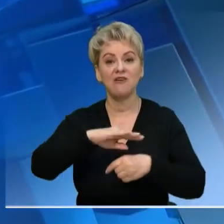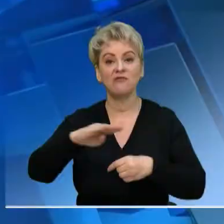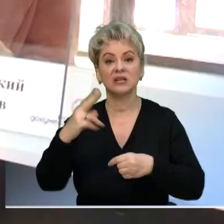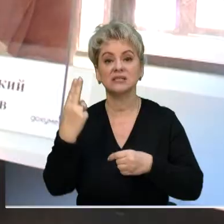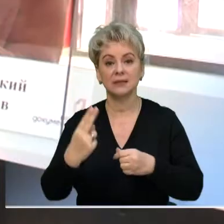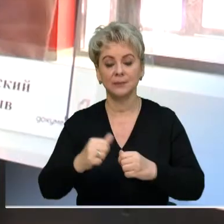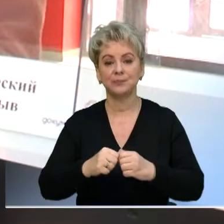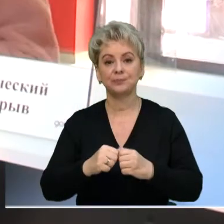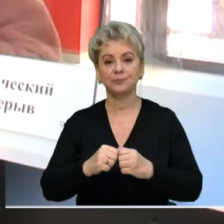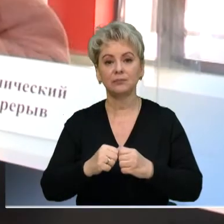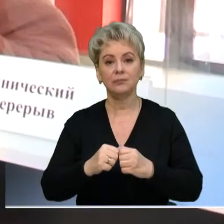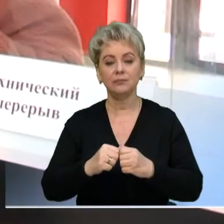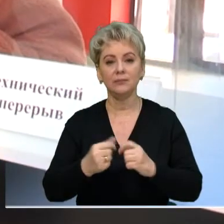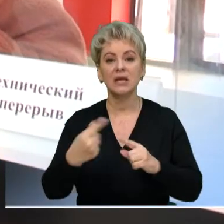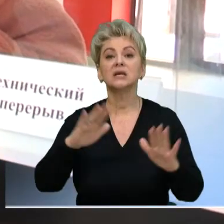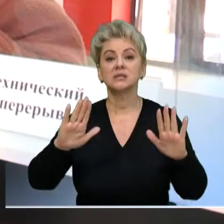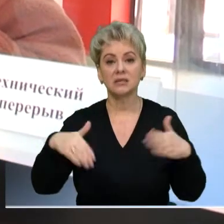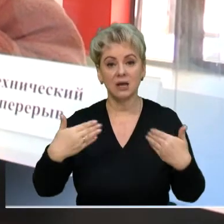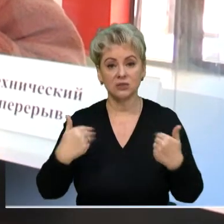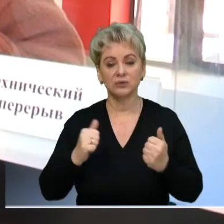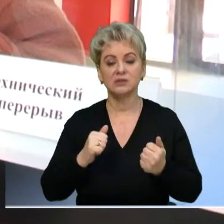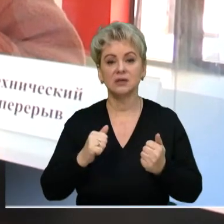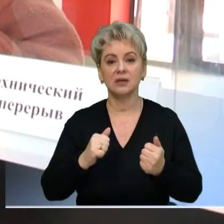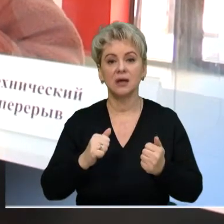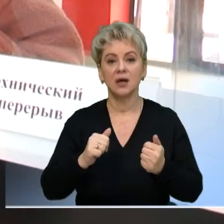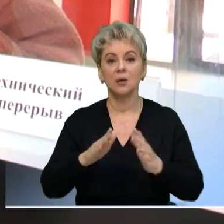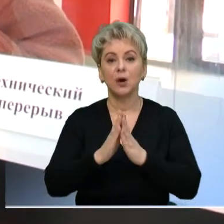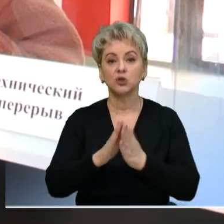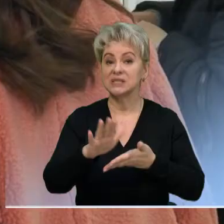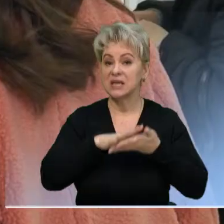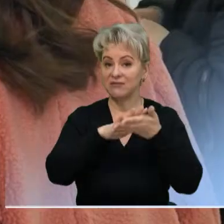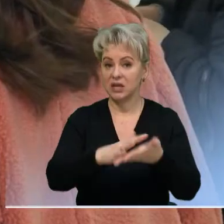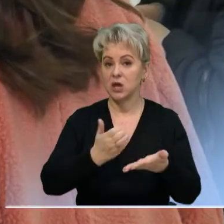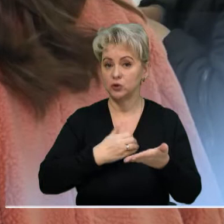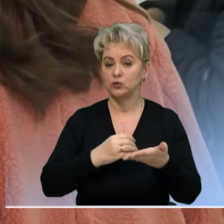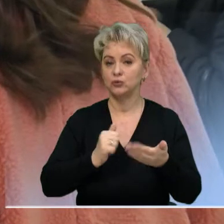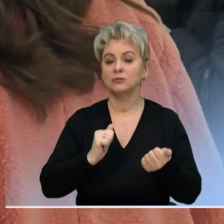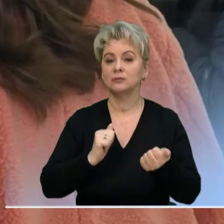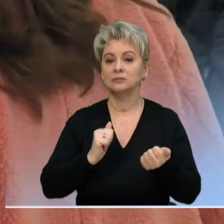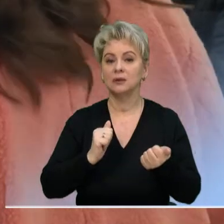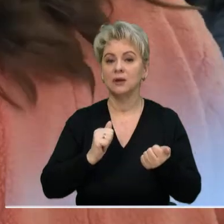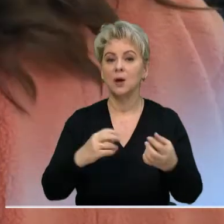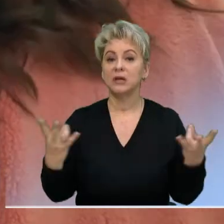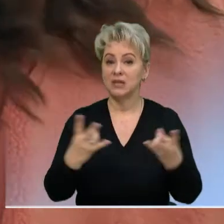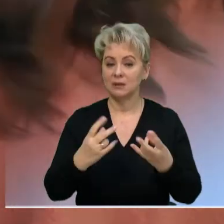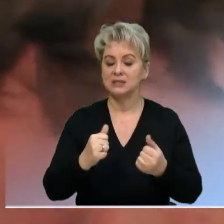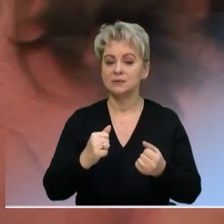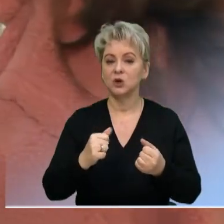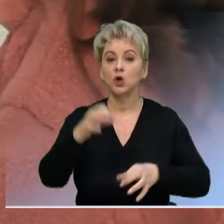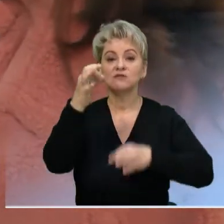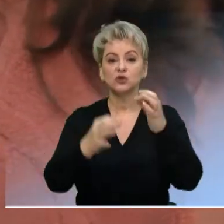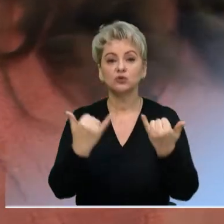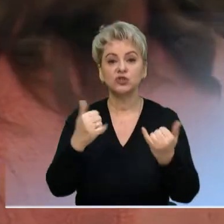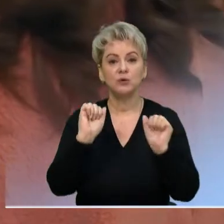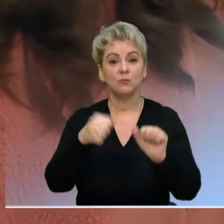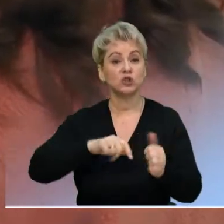МФЦ. Здравствуйте. Подскажите, пожалуйста, вы можете подать исковое заявление? Производить необходимое. В суд